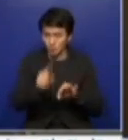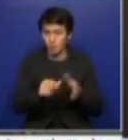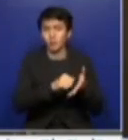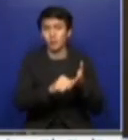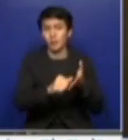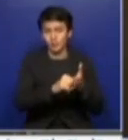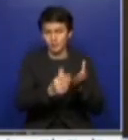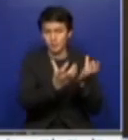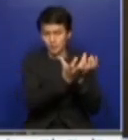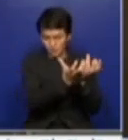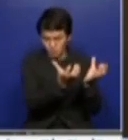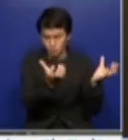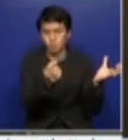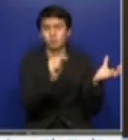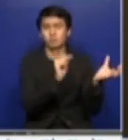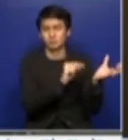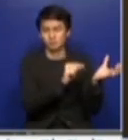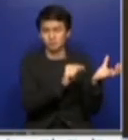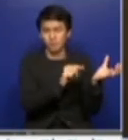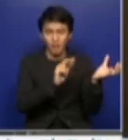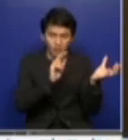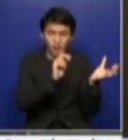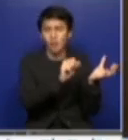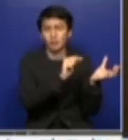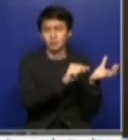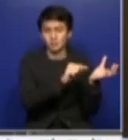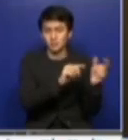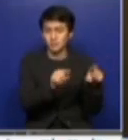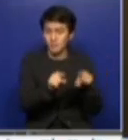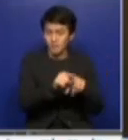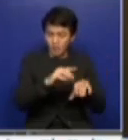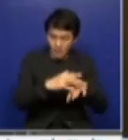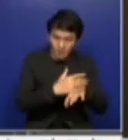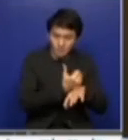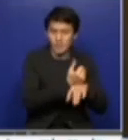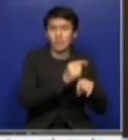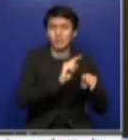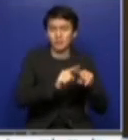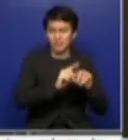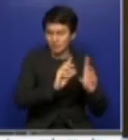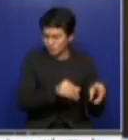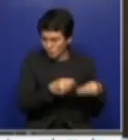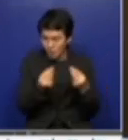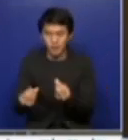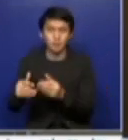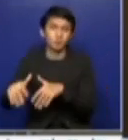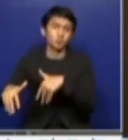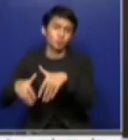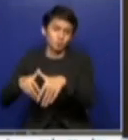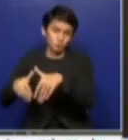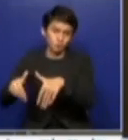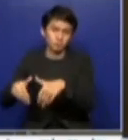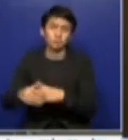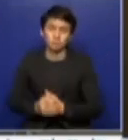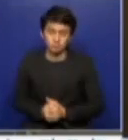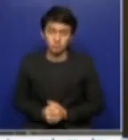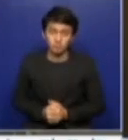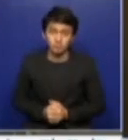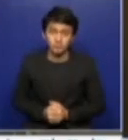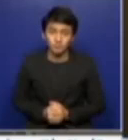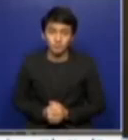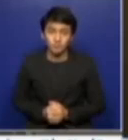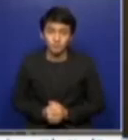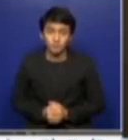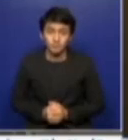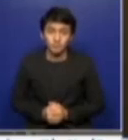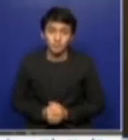าธิปไตยที่อำนาจอธิปไตยเป็นของปวงชนชาวไทยอย่างแท้จริงท่านประ